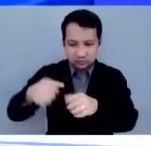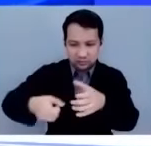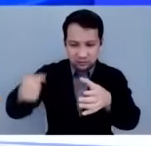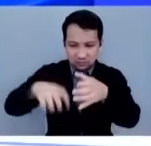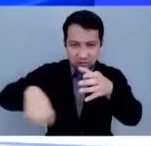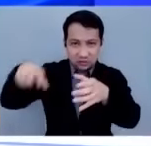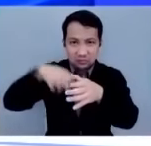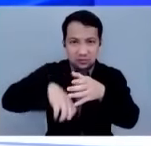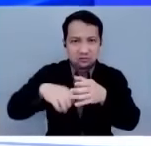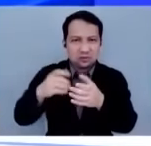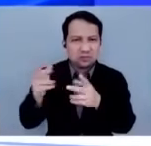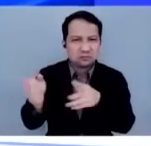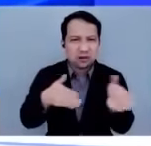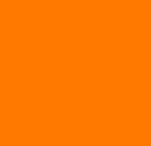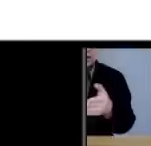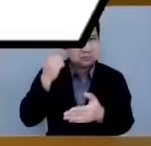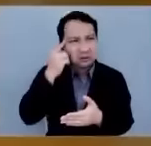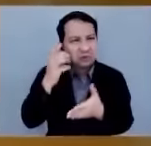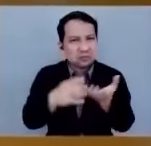balitang yan si Laila Pangilinan.